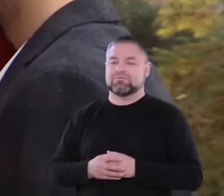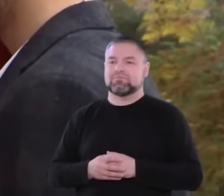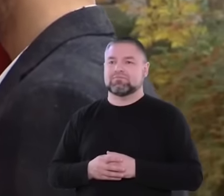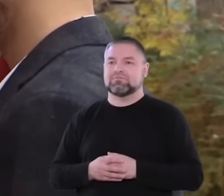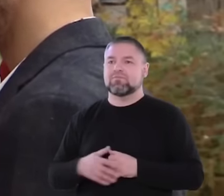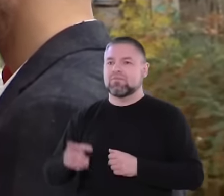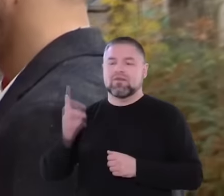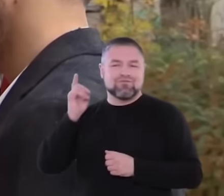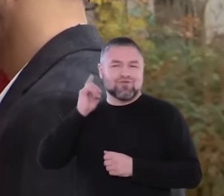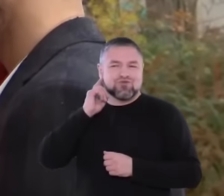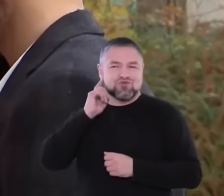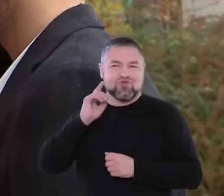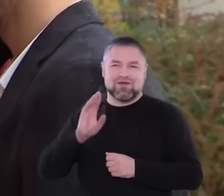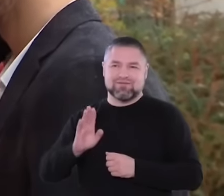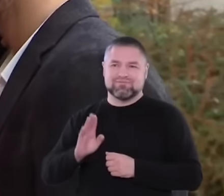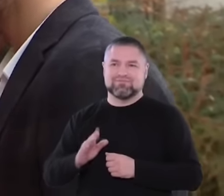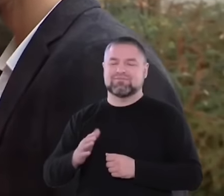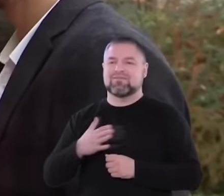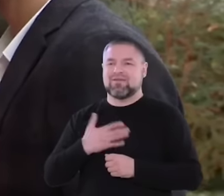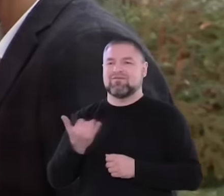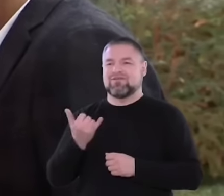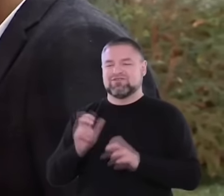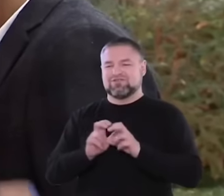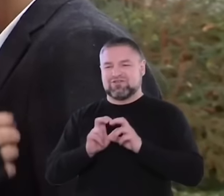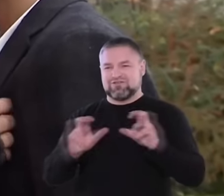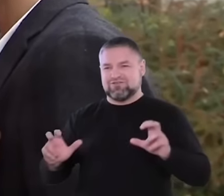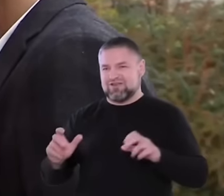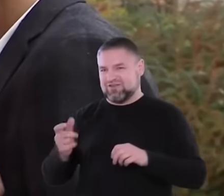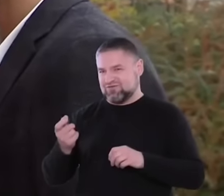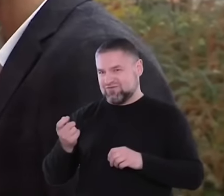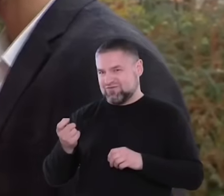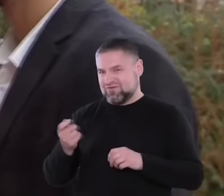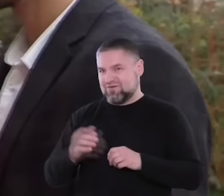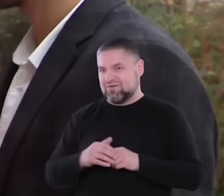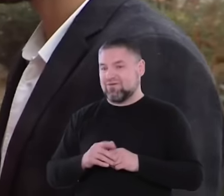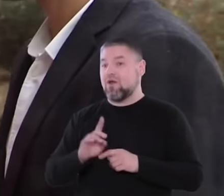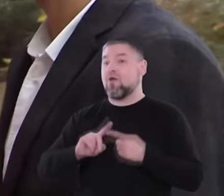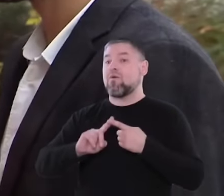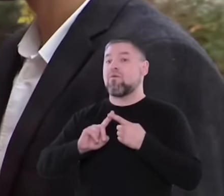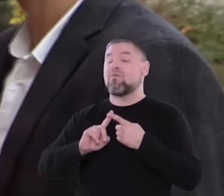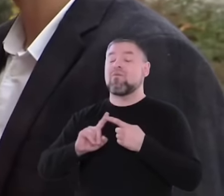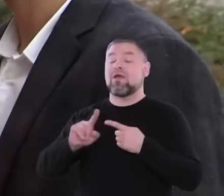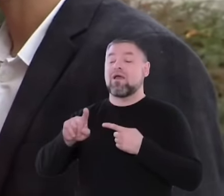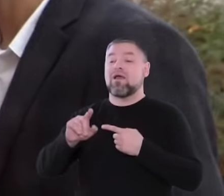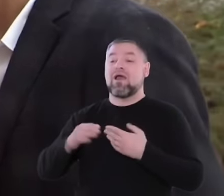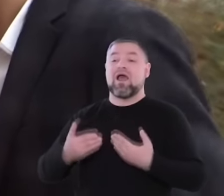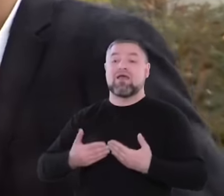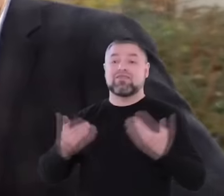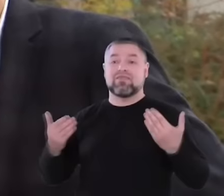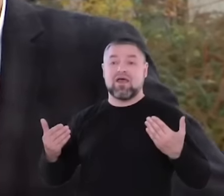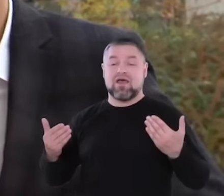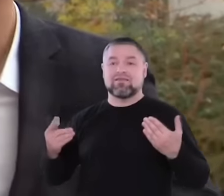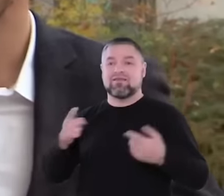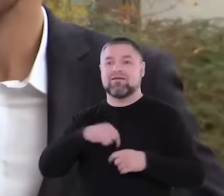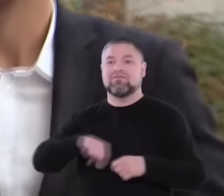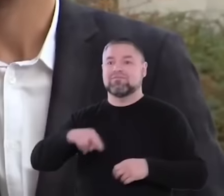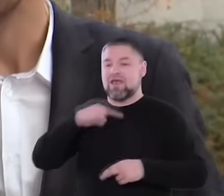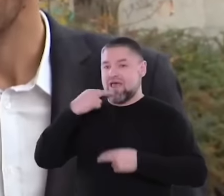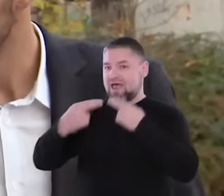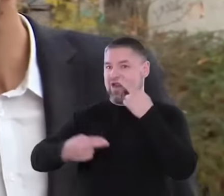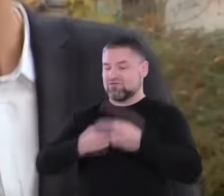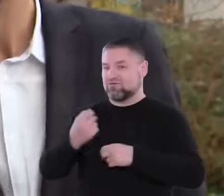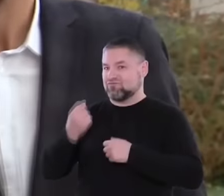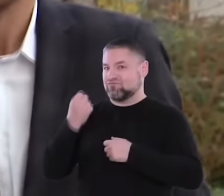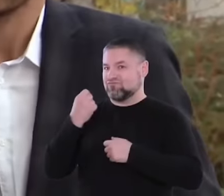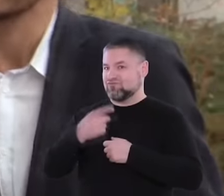Posłuchaj. Mam jeszcze trochę czasu do przedstawienia, więc w teatrze jest taka świetna restauracja,